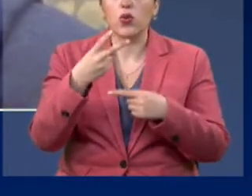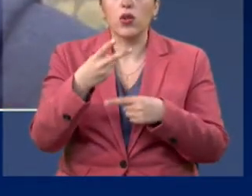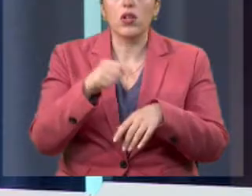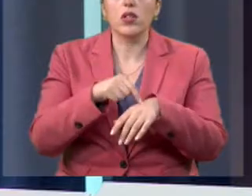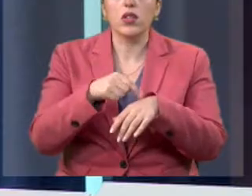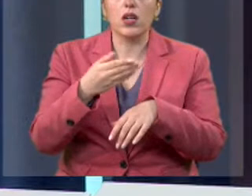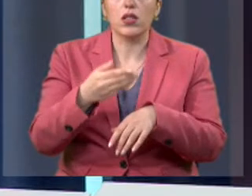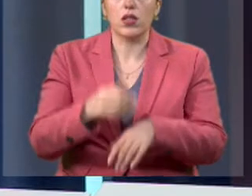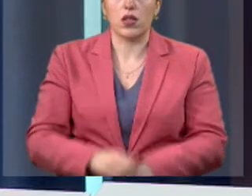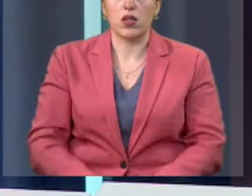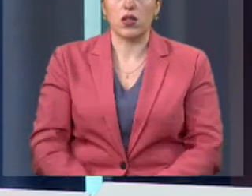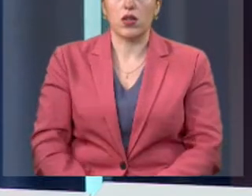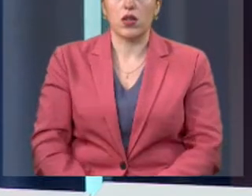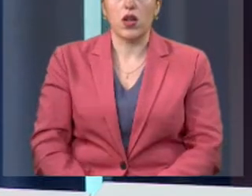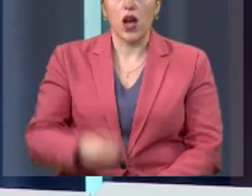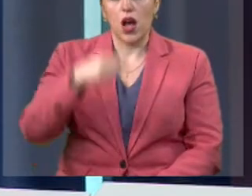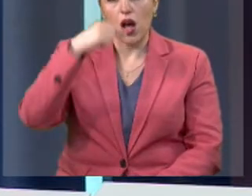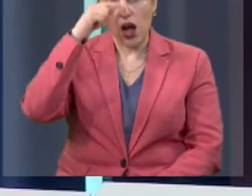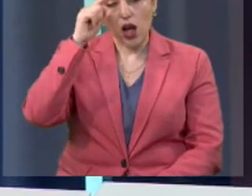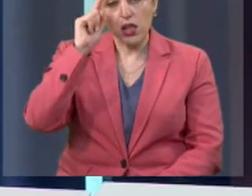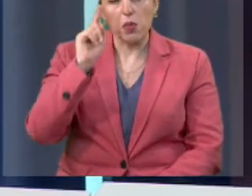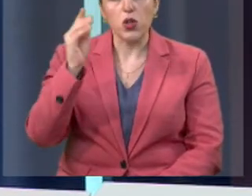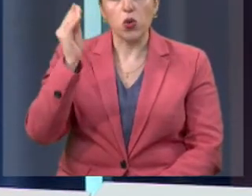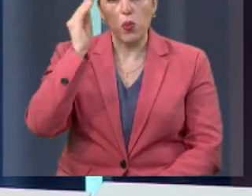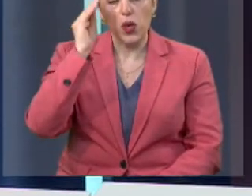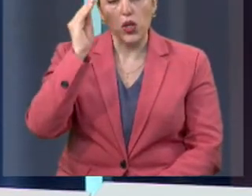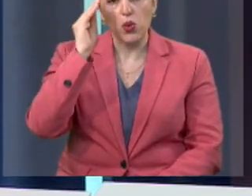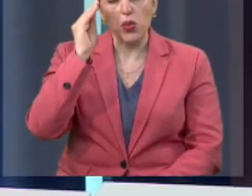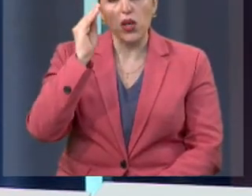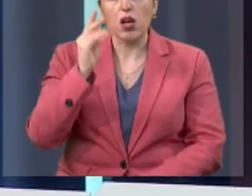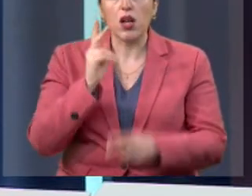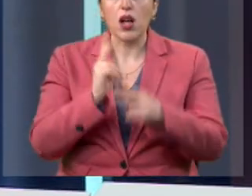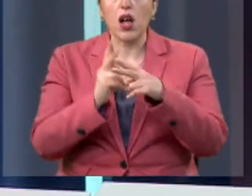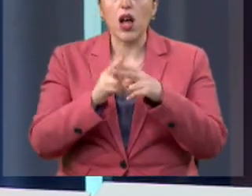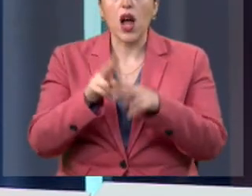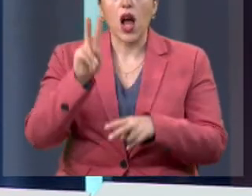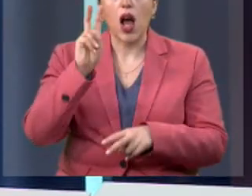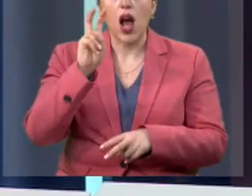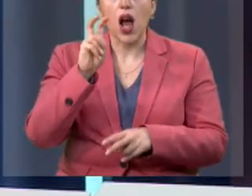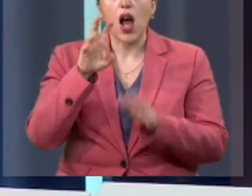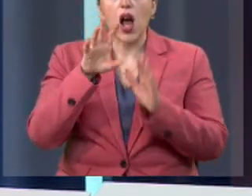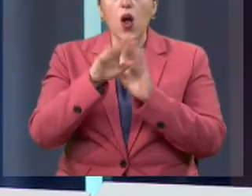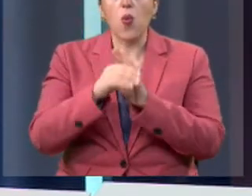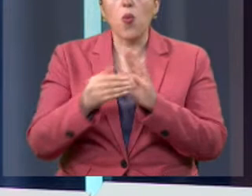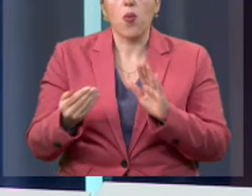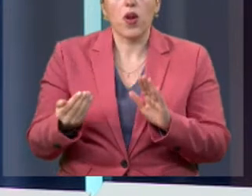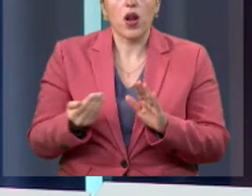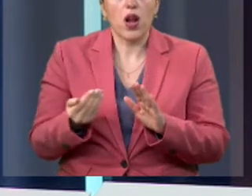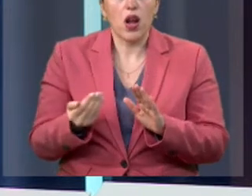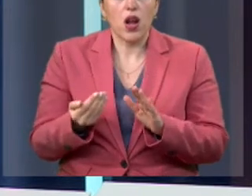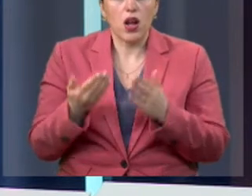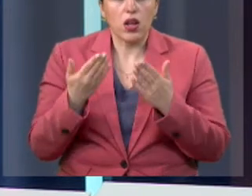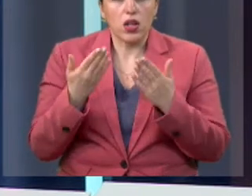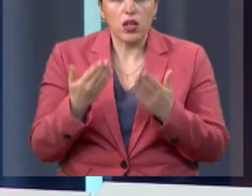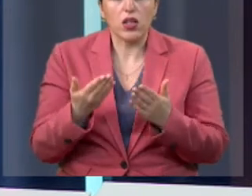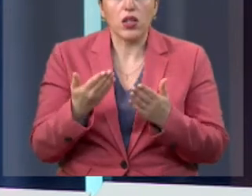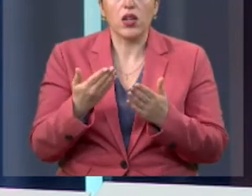տալիս։ Ադրբեջանը միտումնավոր խաթարում է Լեռնային Ղարաբաղում կենսական նշանակություն